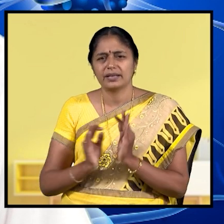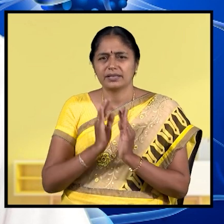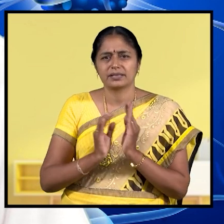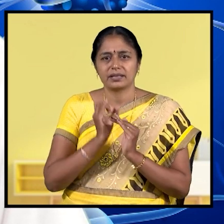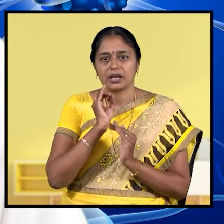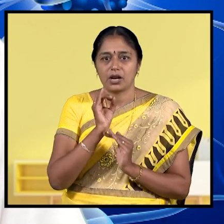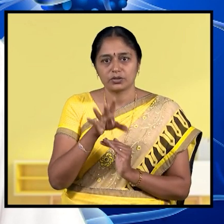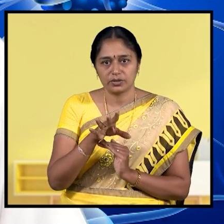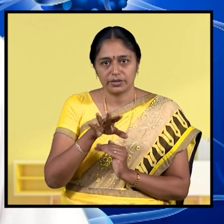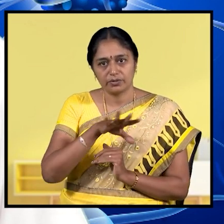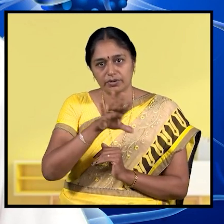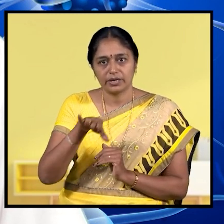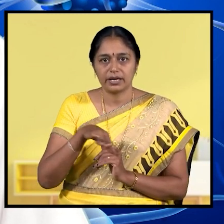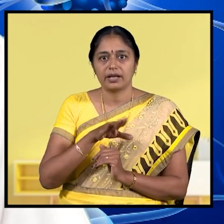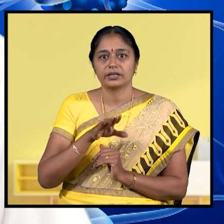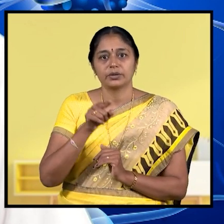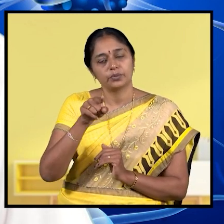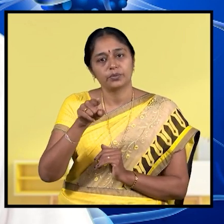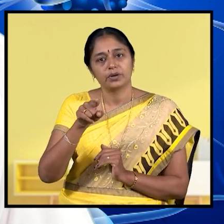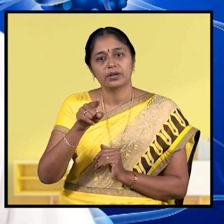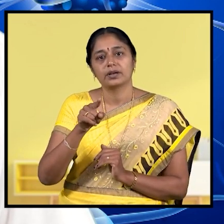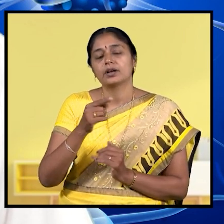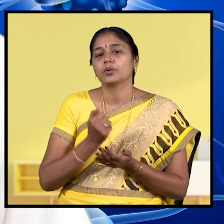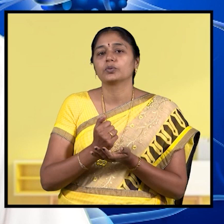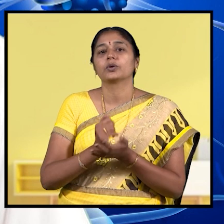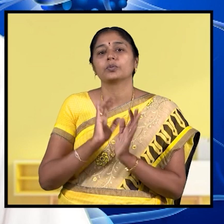உண்மைகள், நிறைய விஷயங்கள் நீங்கள் தெரிஞ்சிருப்பீங்க. கண்டிப்பாக இது உங்களுக்கு பயனுள்ளதாக